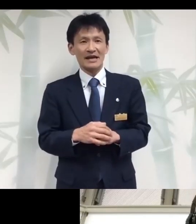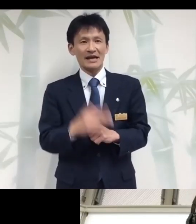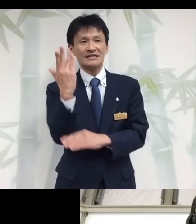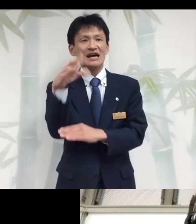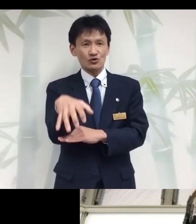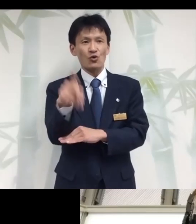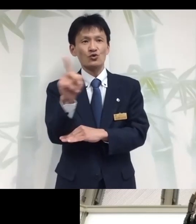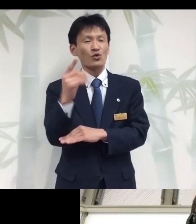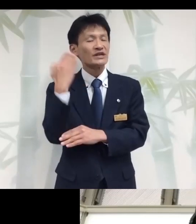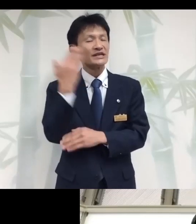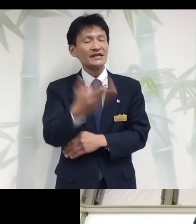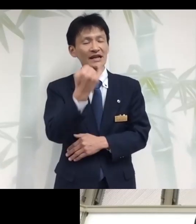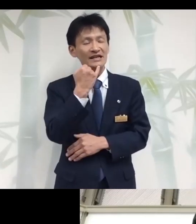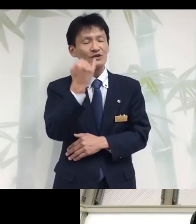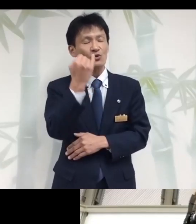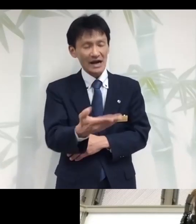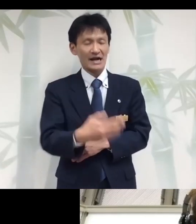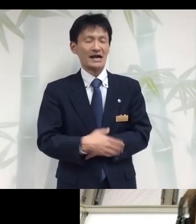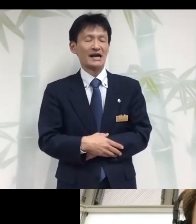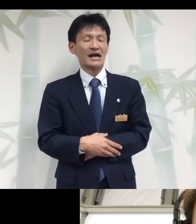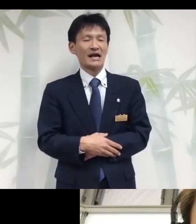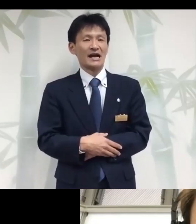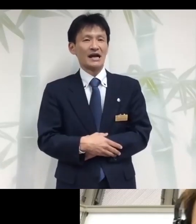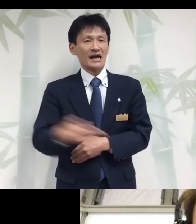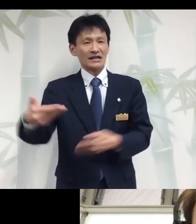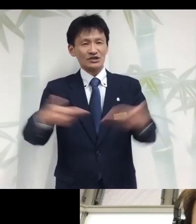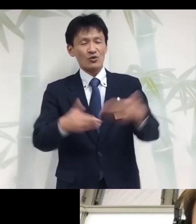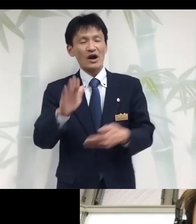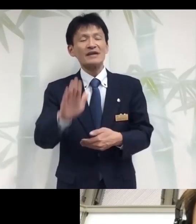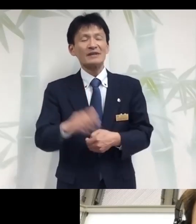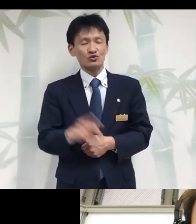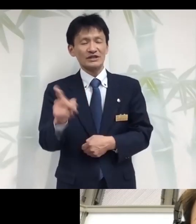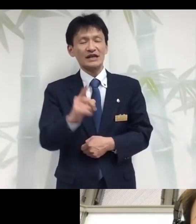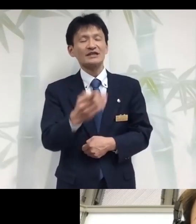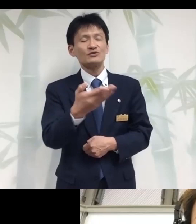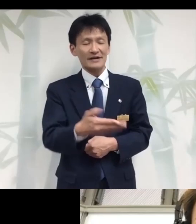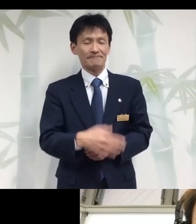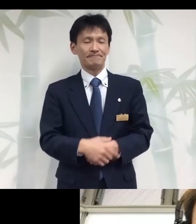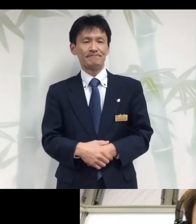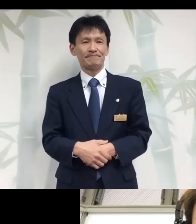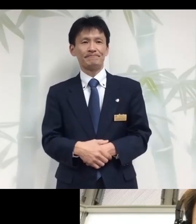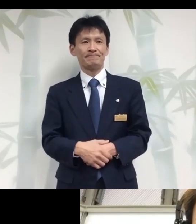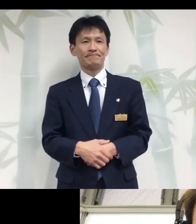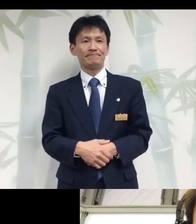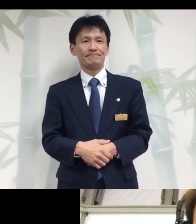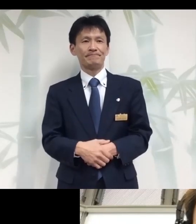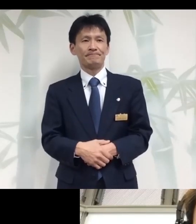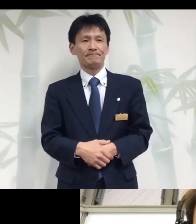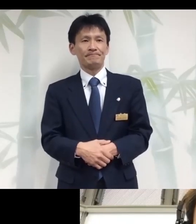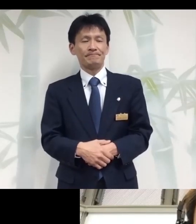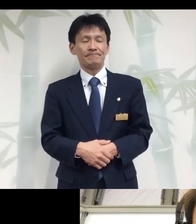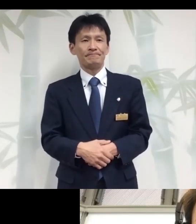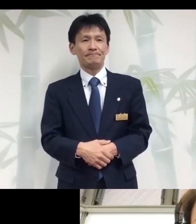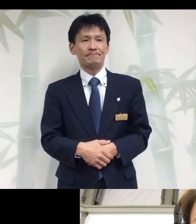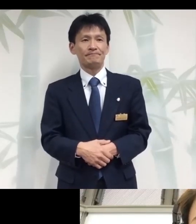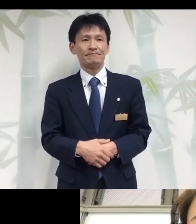ばいいのかなど、上がっているんですけれども、市長いかがですか？ はい、まずはですね、これは国